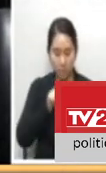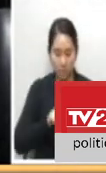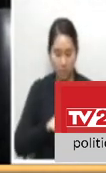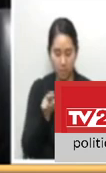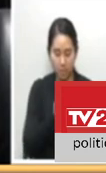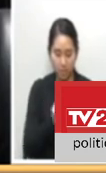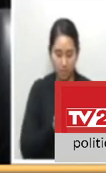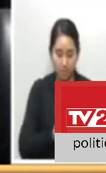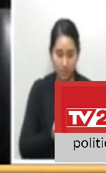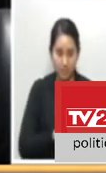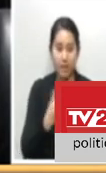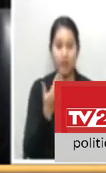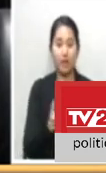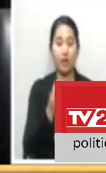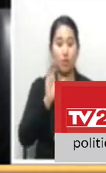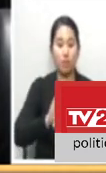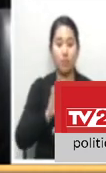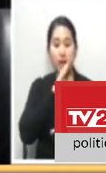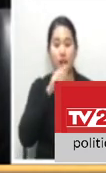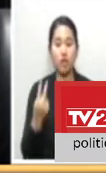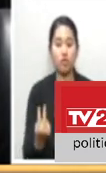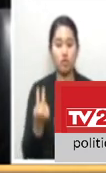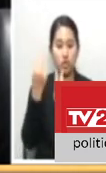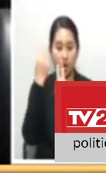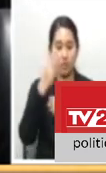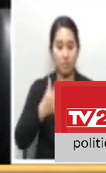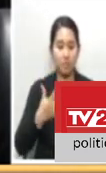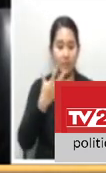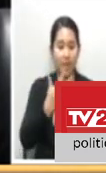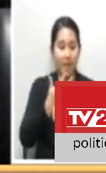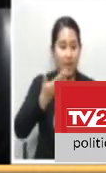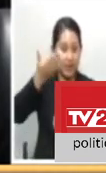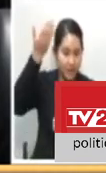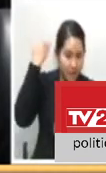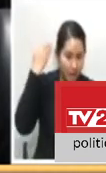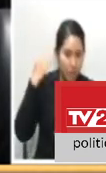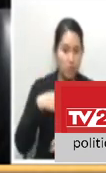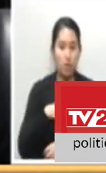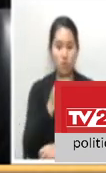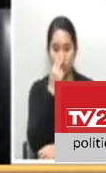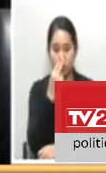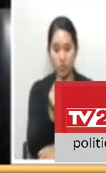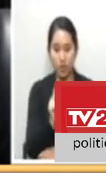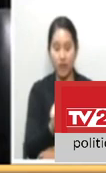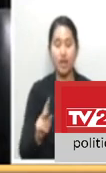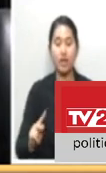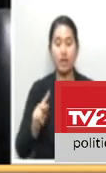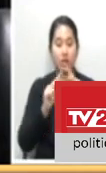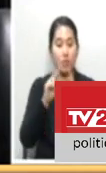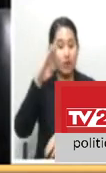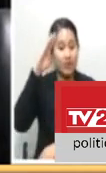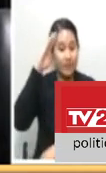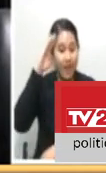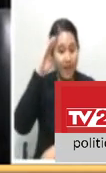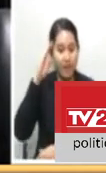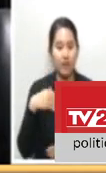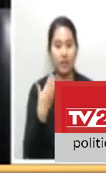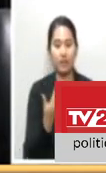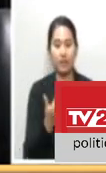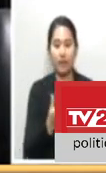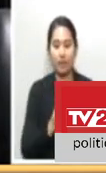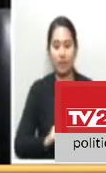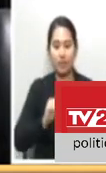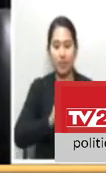าณถ้าย้อนหลังไปถึงในช่วง5ปีที่ผ่านมานั้นจะเห็นได้ว่ากระทรวงกลาโหมนั้นมีงบประมาณสูงขึ้น